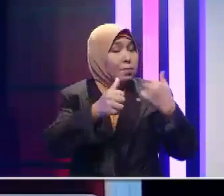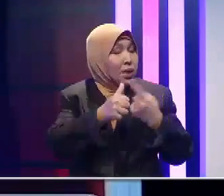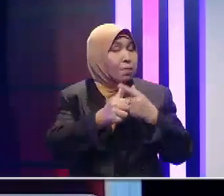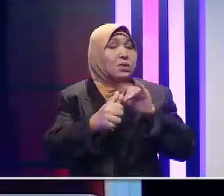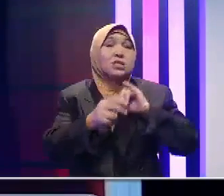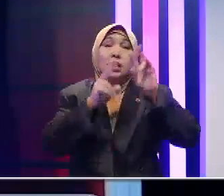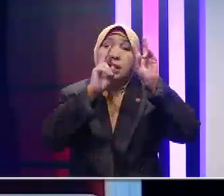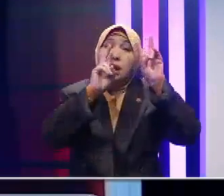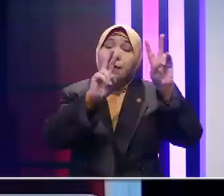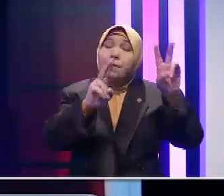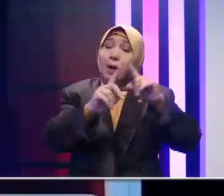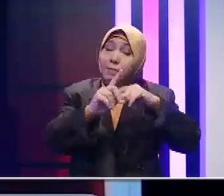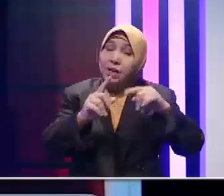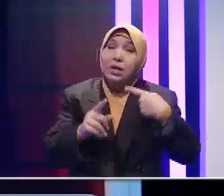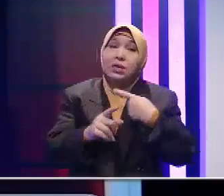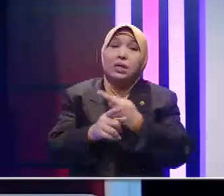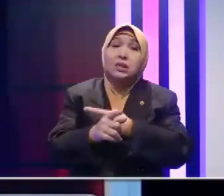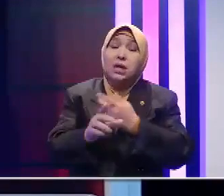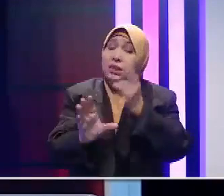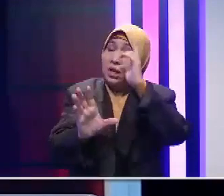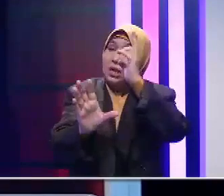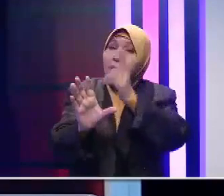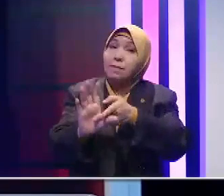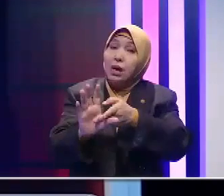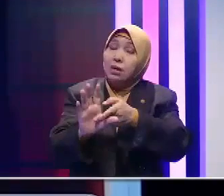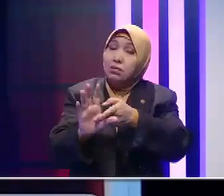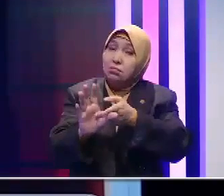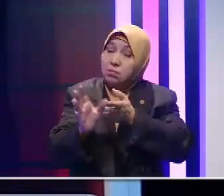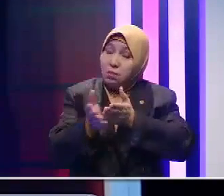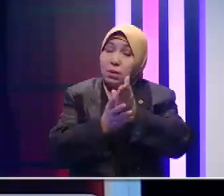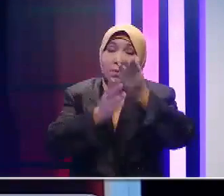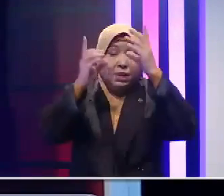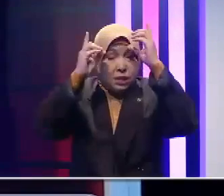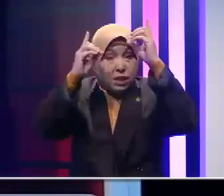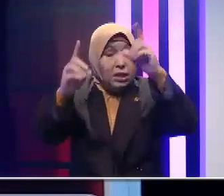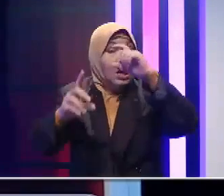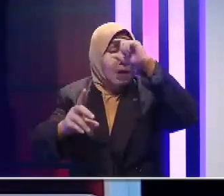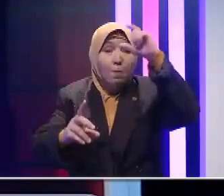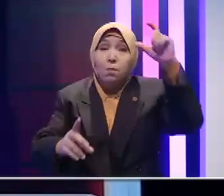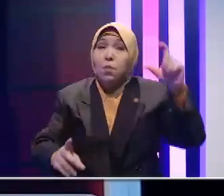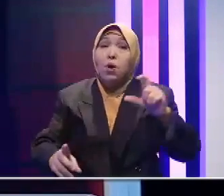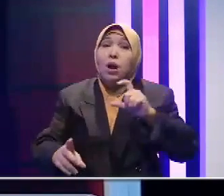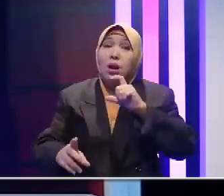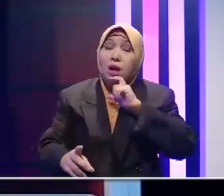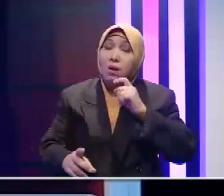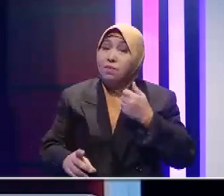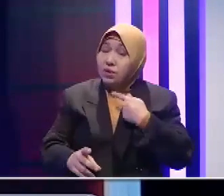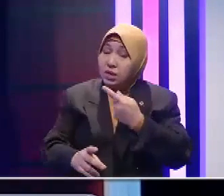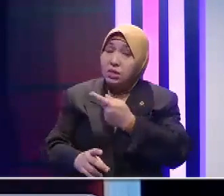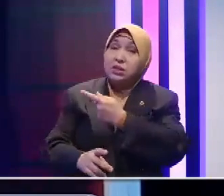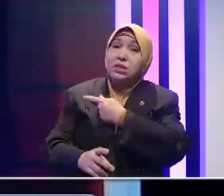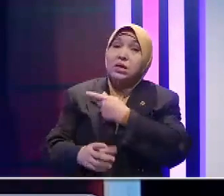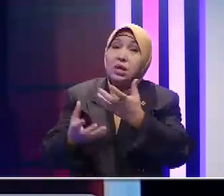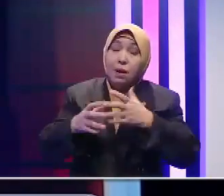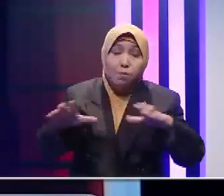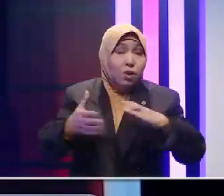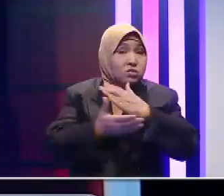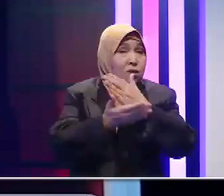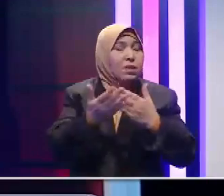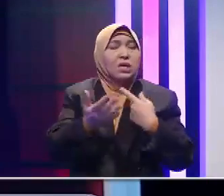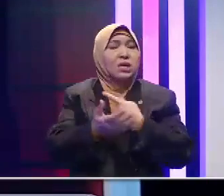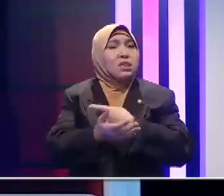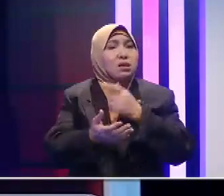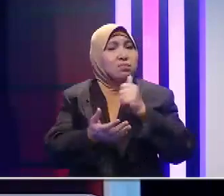ya, bila kita terlibat secara langsung mendidik para mu'alaf ni, ya, ialah bila kita nak buat sesuatu ni, kita